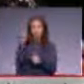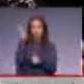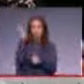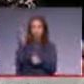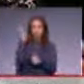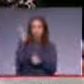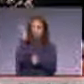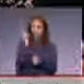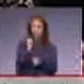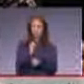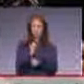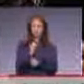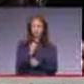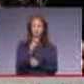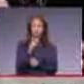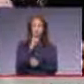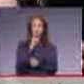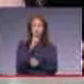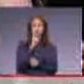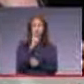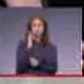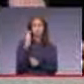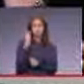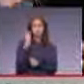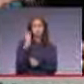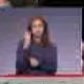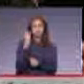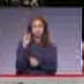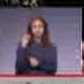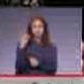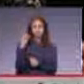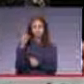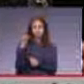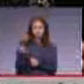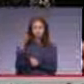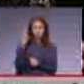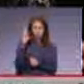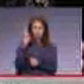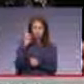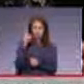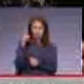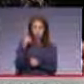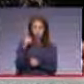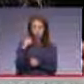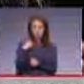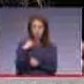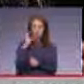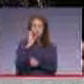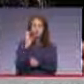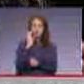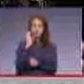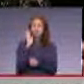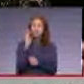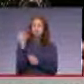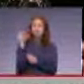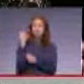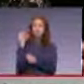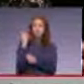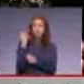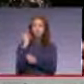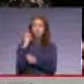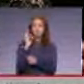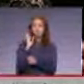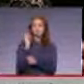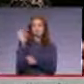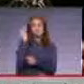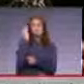عليها ماما شمعه، وفي بنات بقى صغيرين قيس على كده. ولكن انا كنت لما بقعد معاهم كنت حريصه